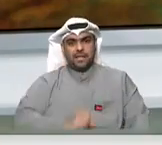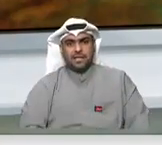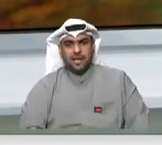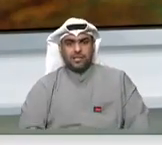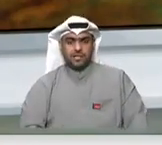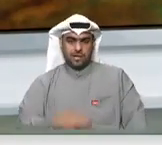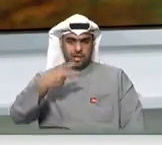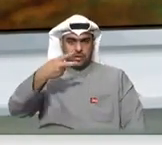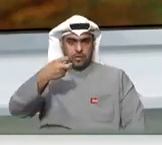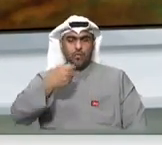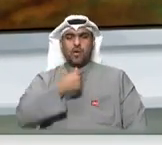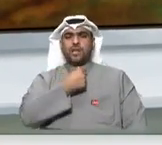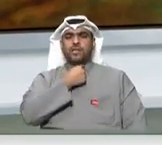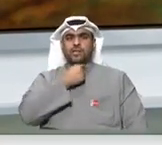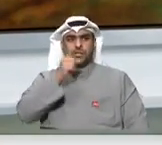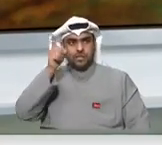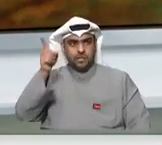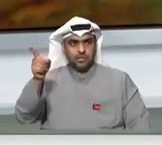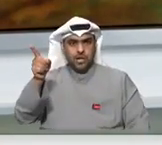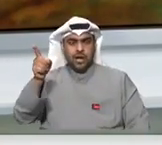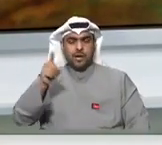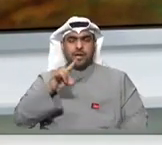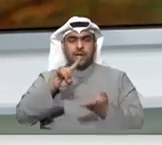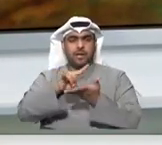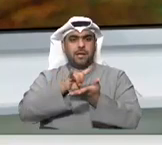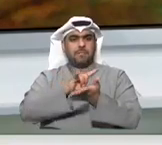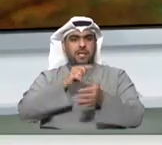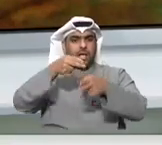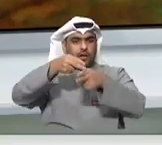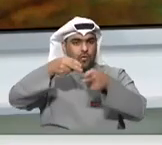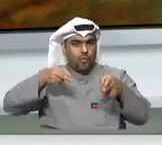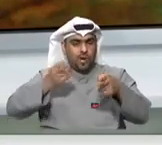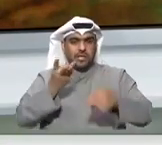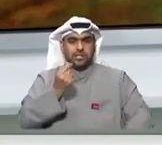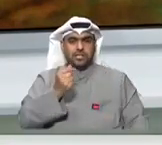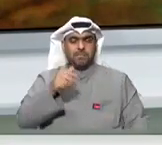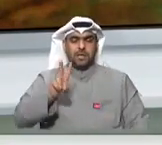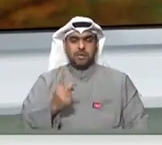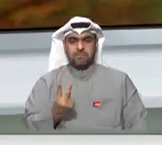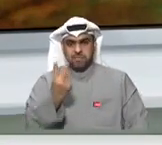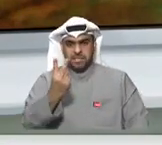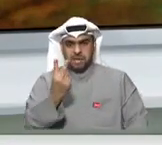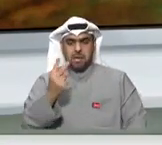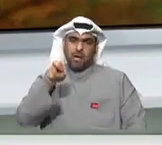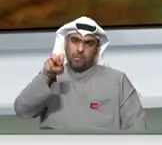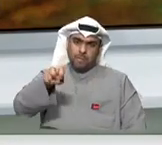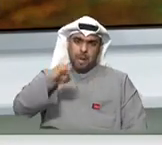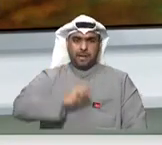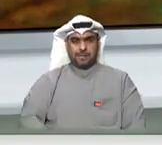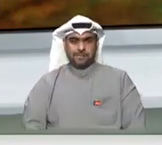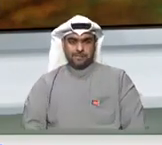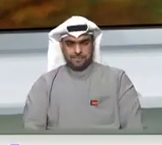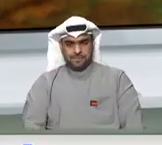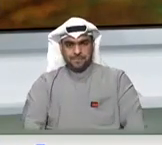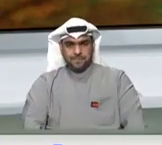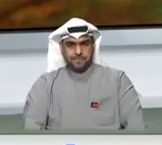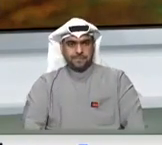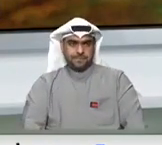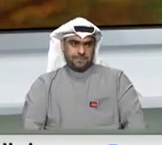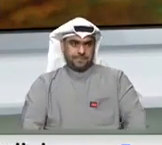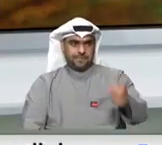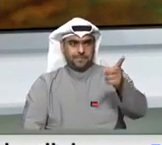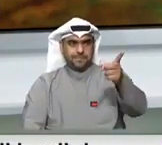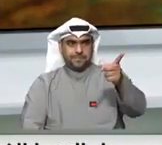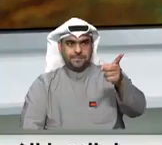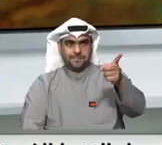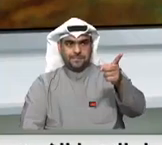وسطى الجهرة وضواحيها وكذلك مطار الكويت الدولي متفاوتة ما بين 7 درجات إلى 8 درجات مئوية. أما بالنسبة لدرجات